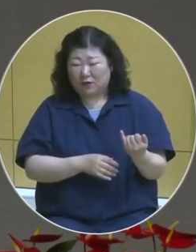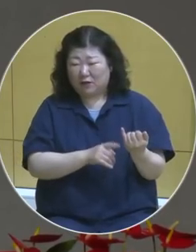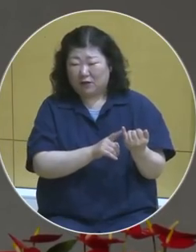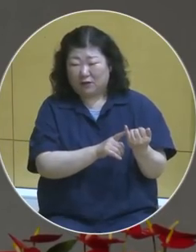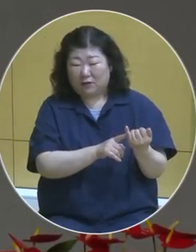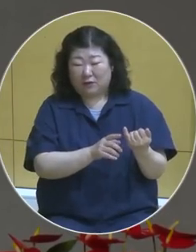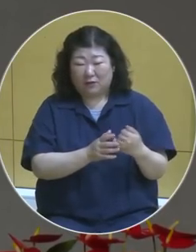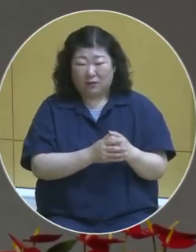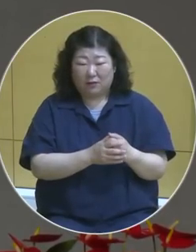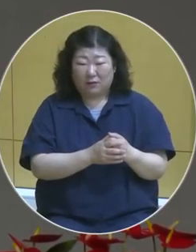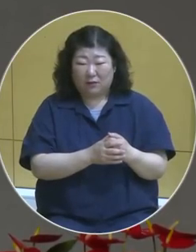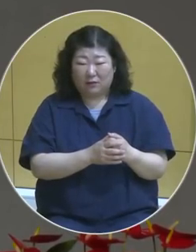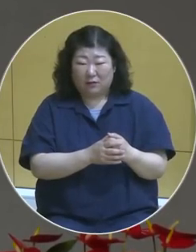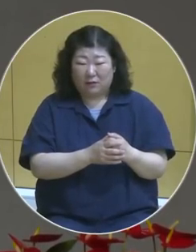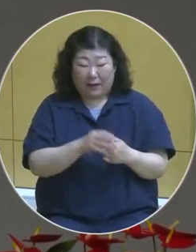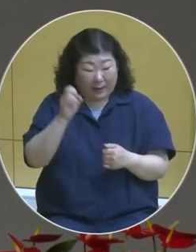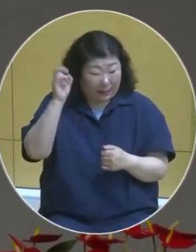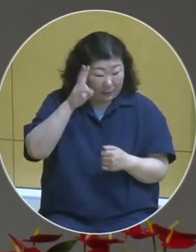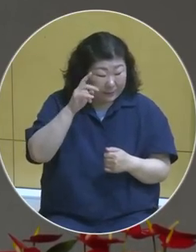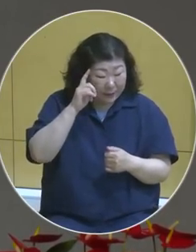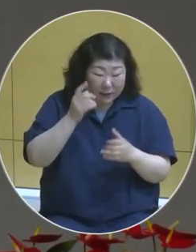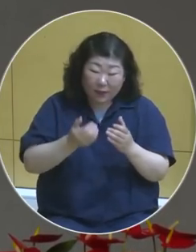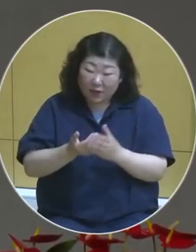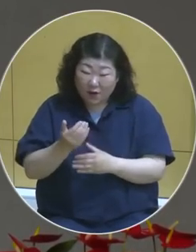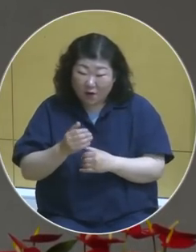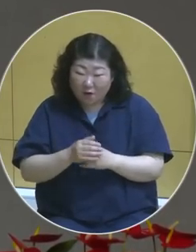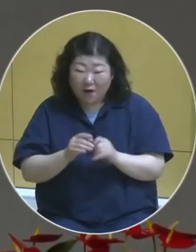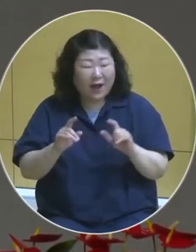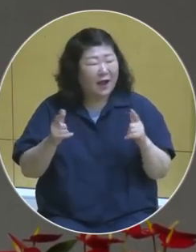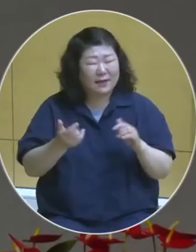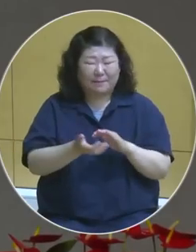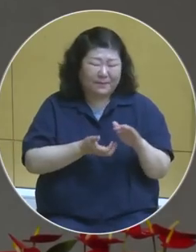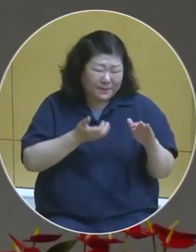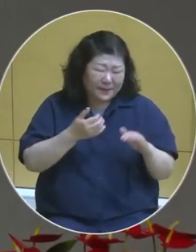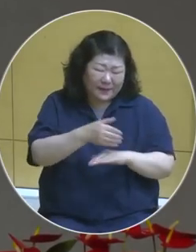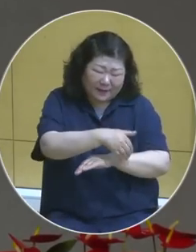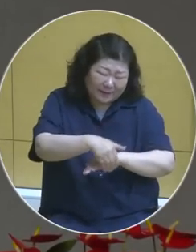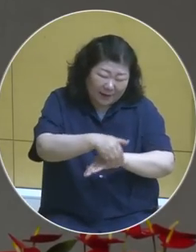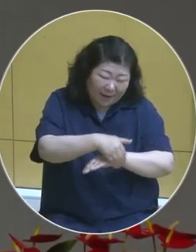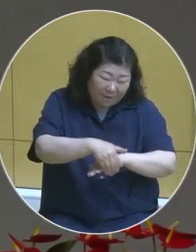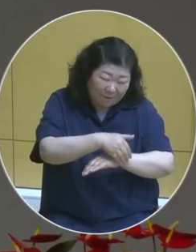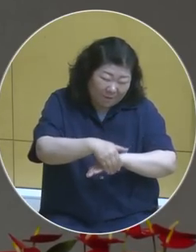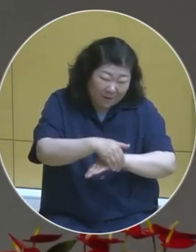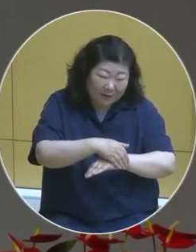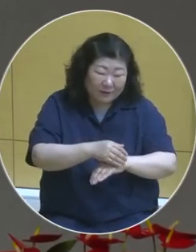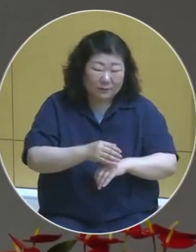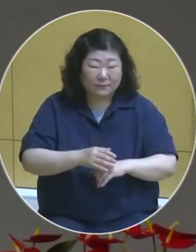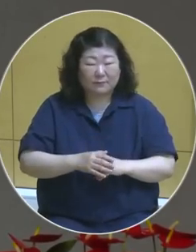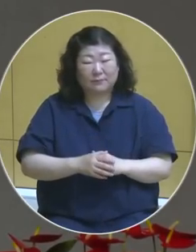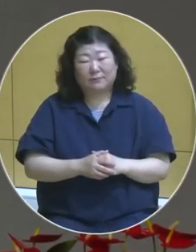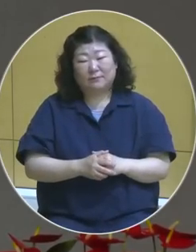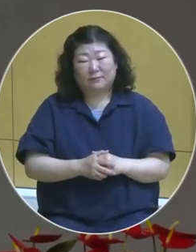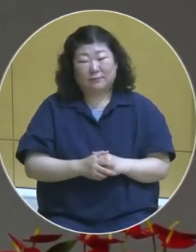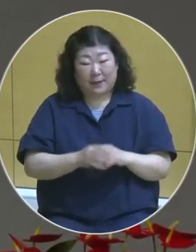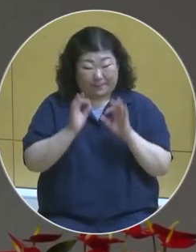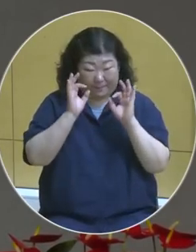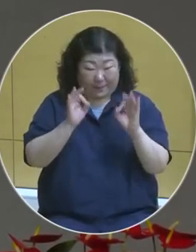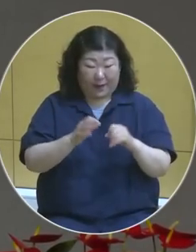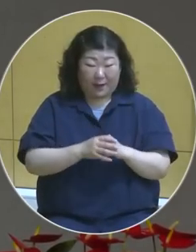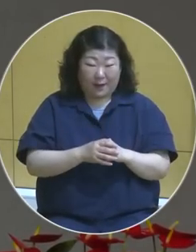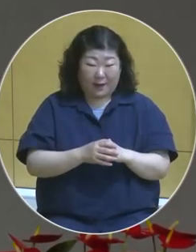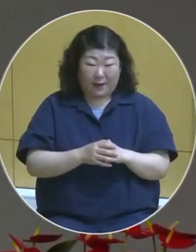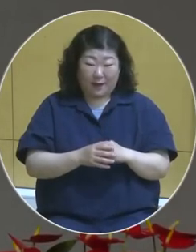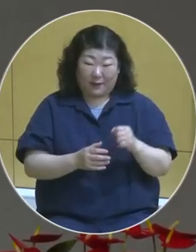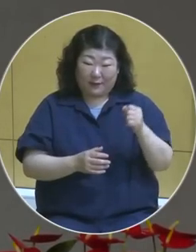계획은 즉흥적으로 되었을까요? 아닙니다. 주도면밀한 계획 속에서 이루어진 것을 봅니다. 한번 보십시오. 먼저 두